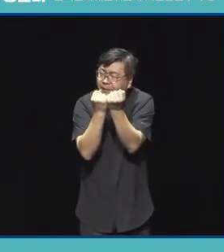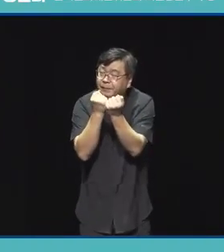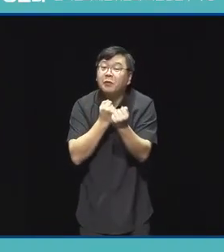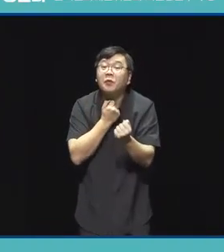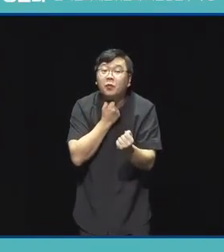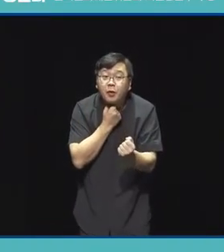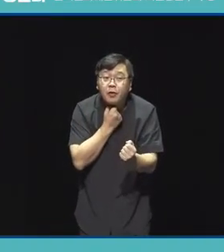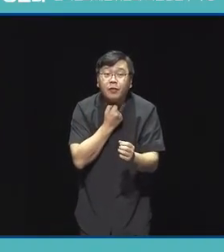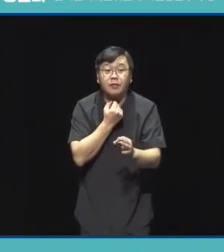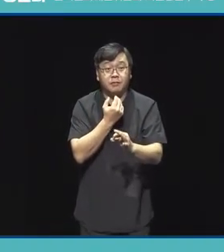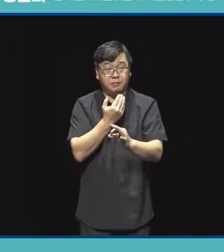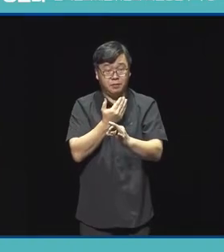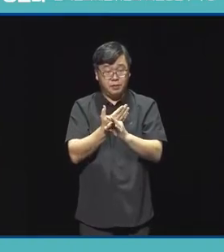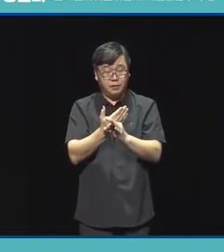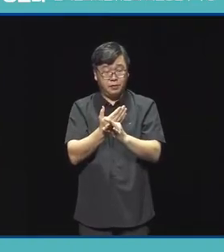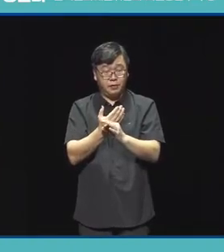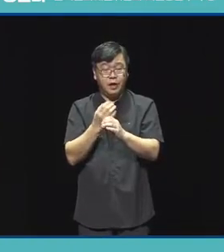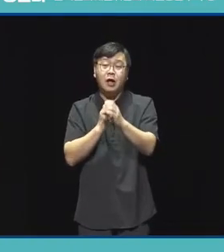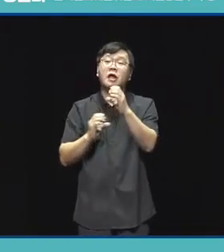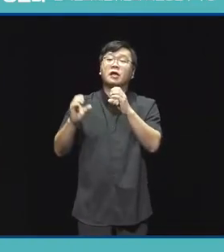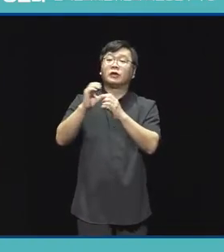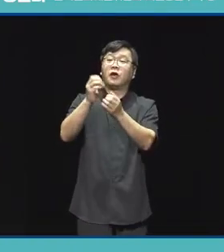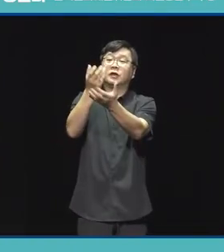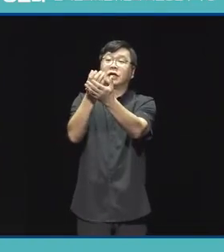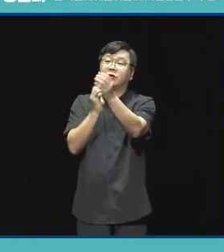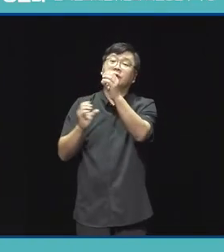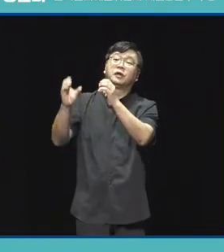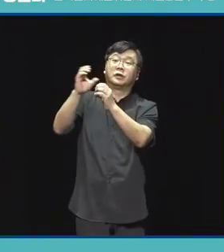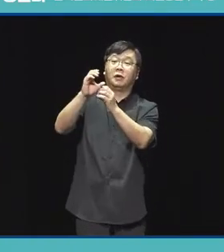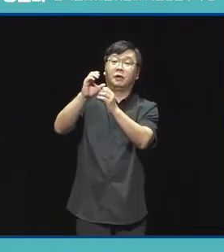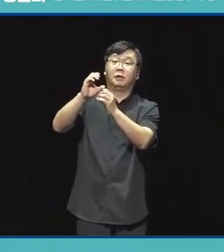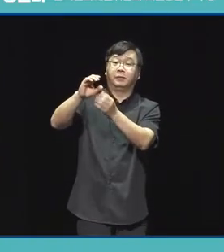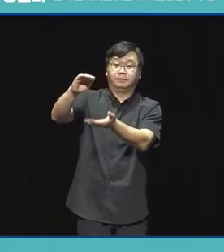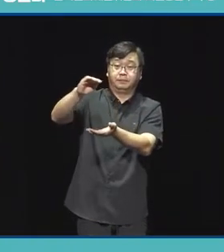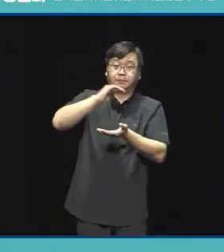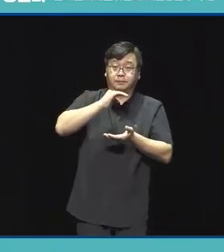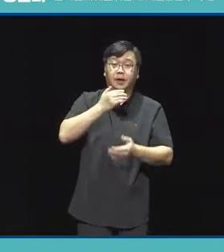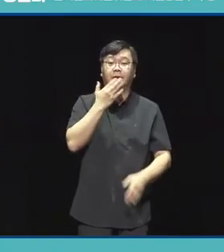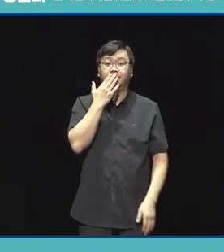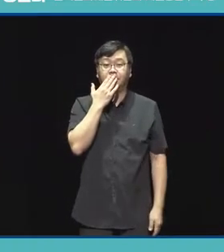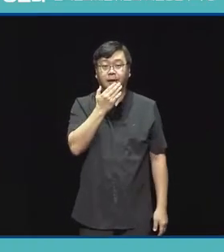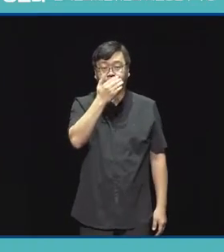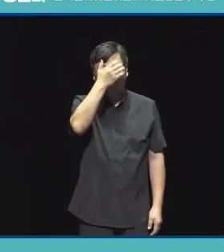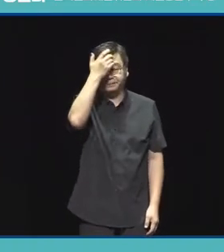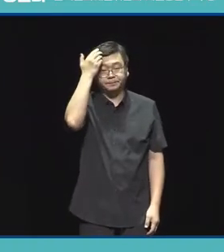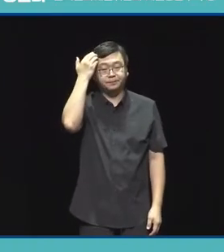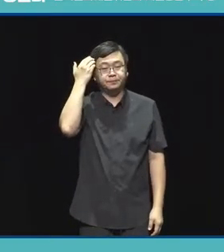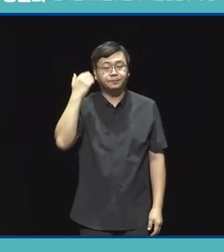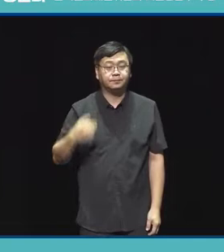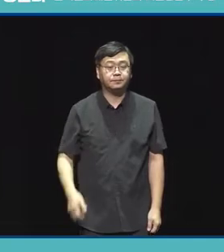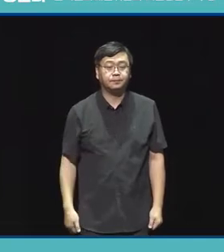분들은 이 선택사항이 추가 자료를 이용해 주시면 될것 같습니다.